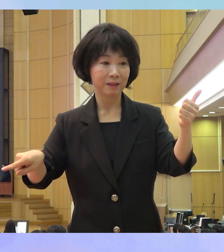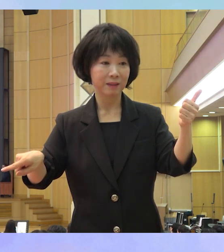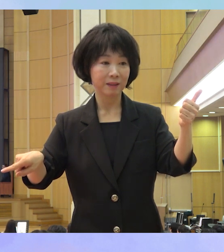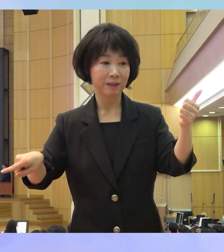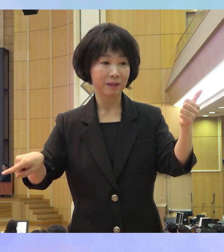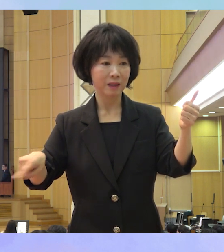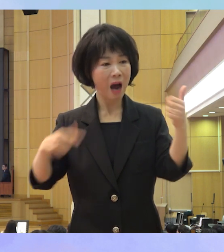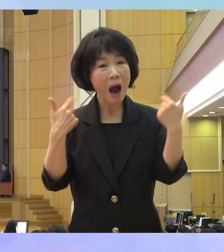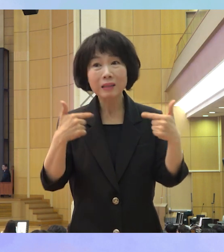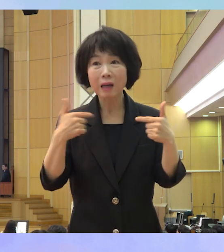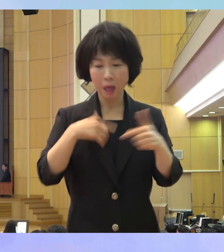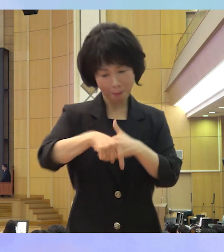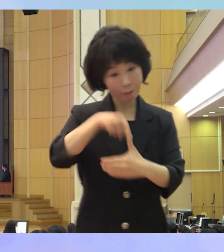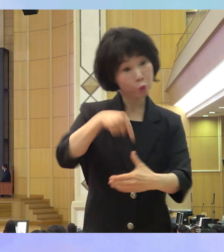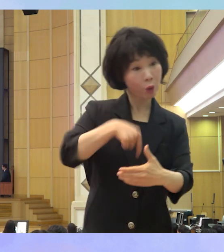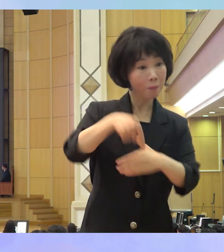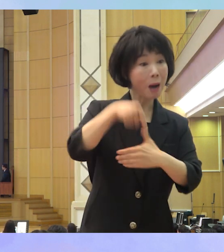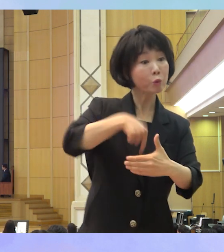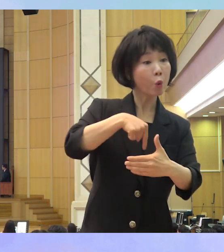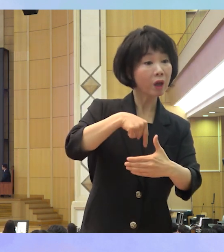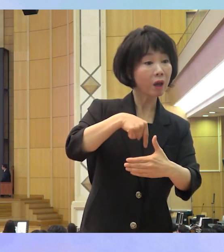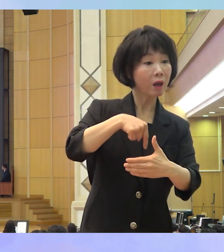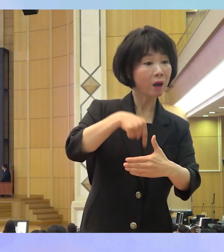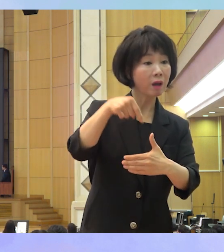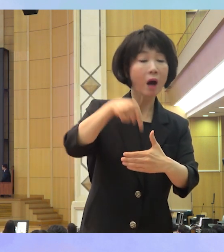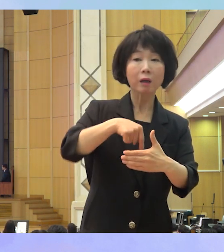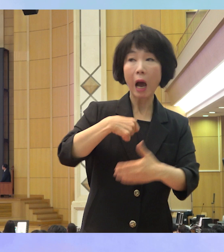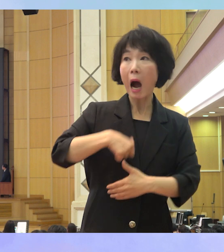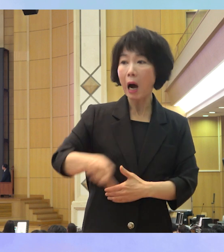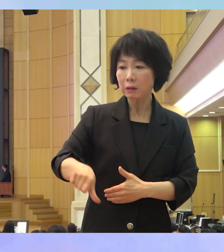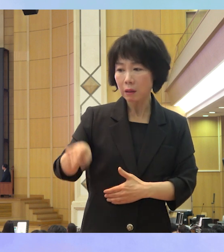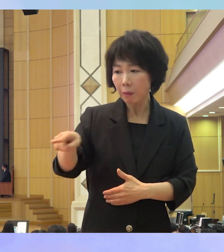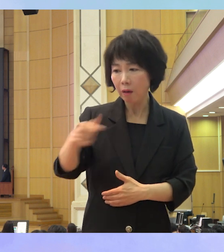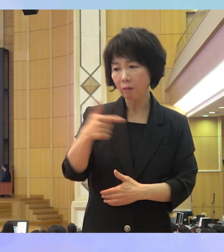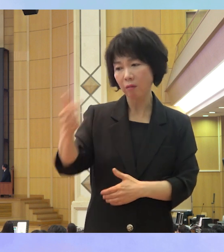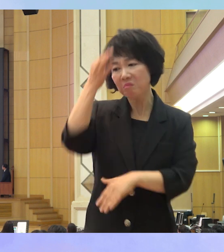항상 마음에 너무 미안해.